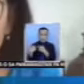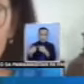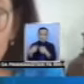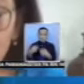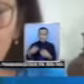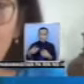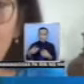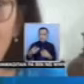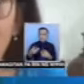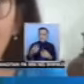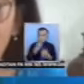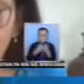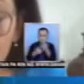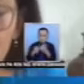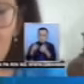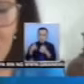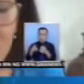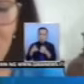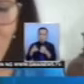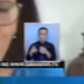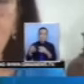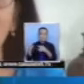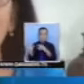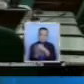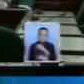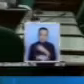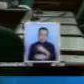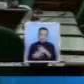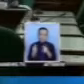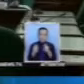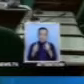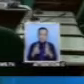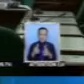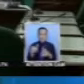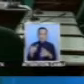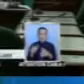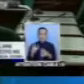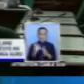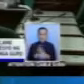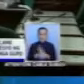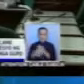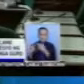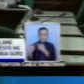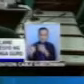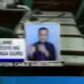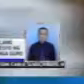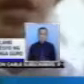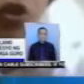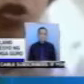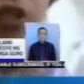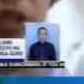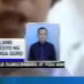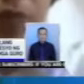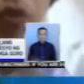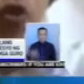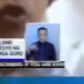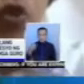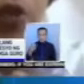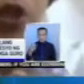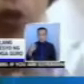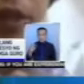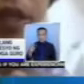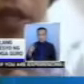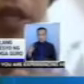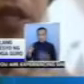be held administratively and criminally liable. Wala pang pahayag dito ang PSDBM. Dumalo online